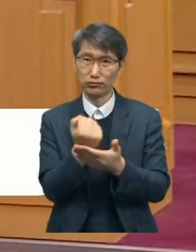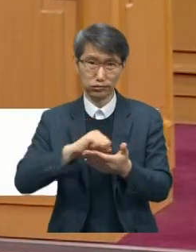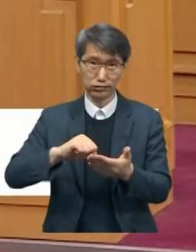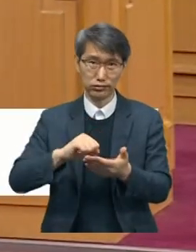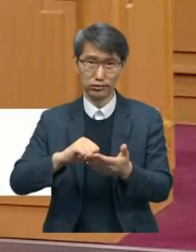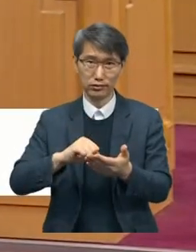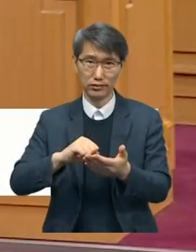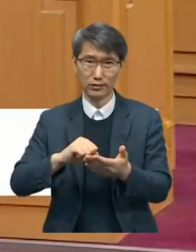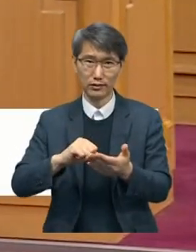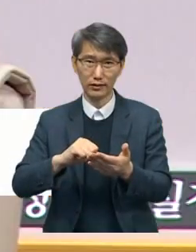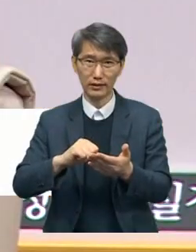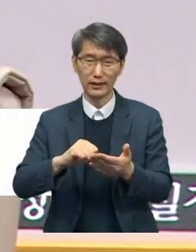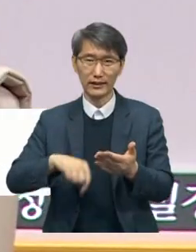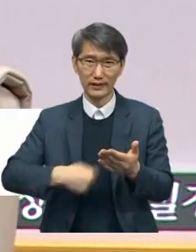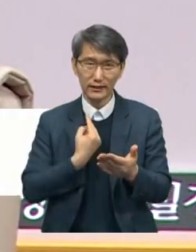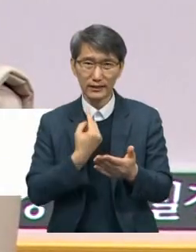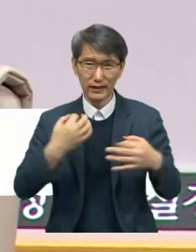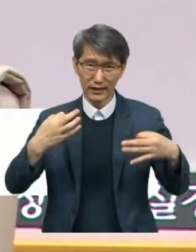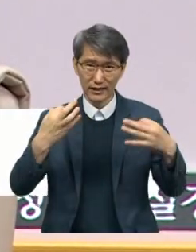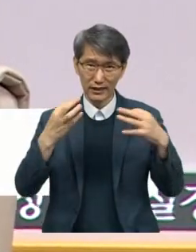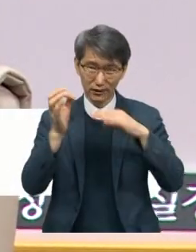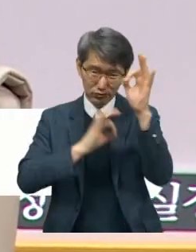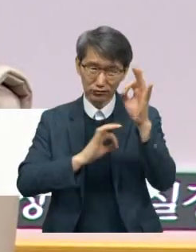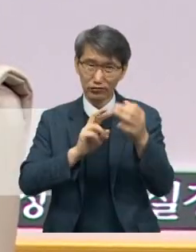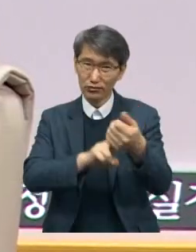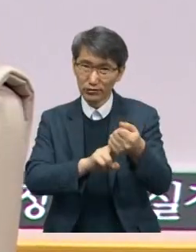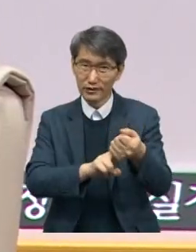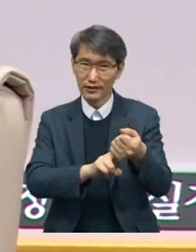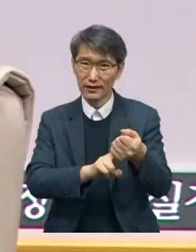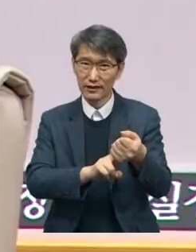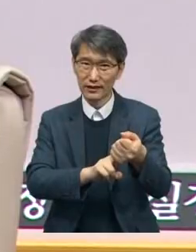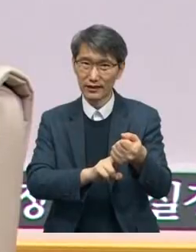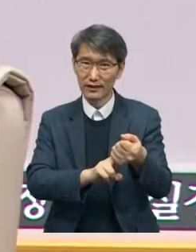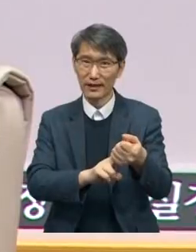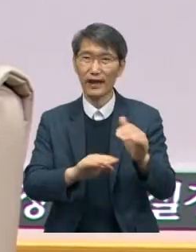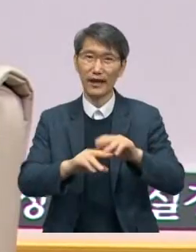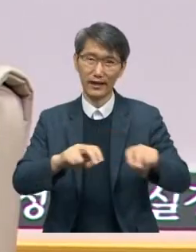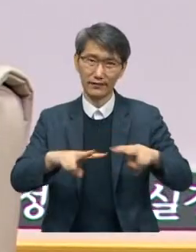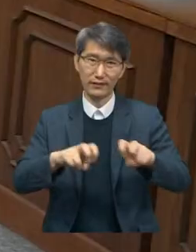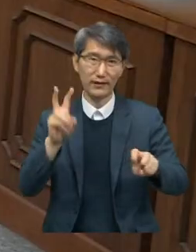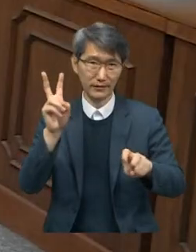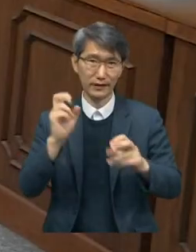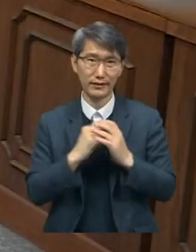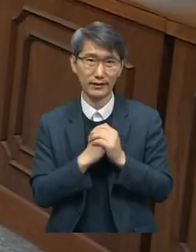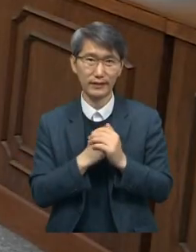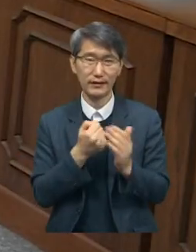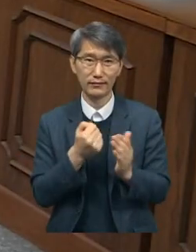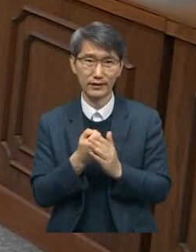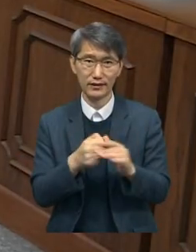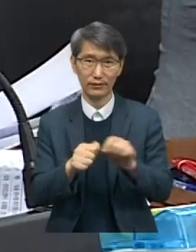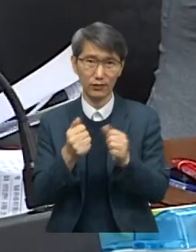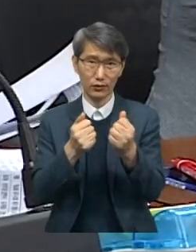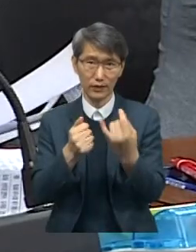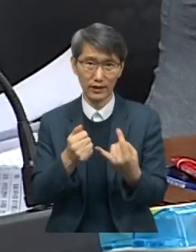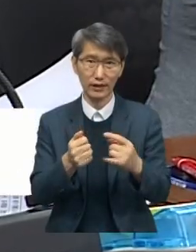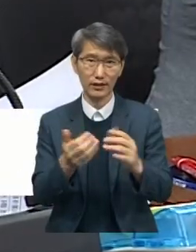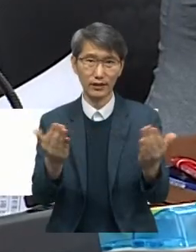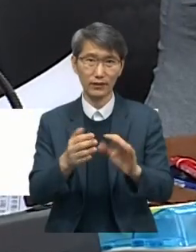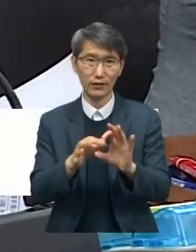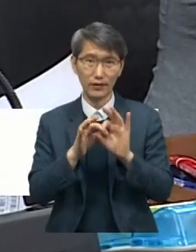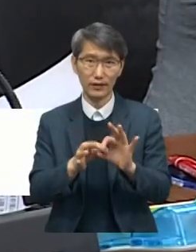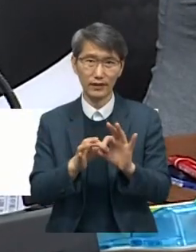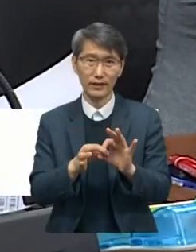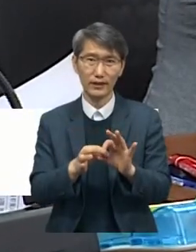업무상 과실을 은폐하려고 한 고의적인 중과실로 해석될 수 있다고 지적했습니다. 따라서 특위는 이 사안과